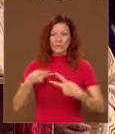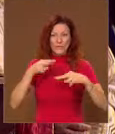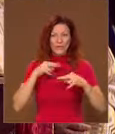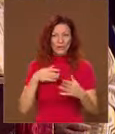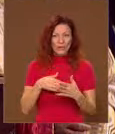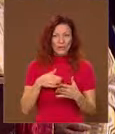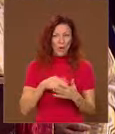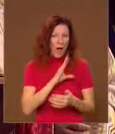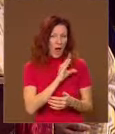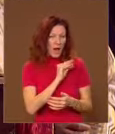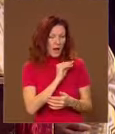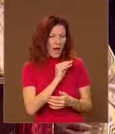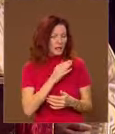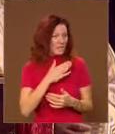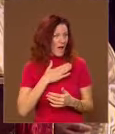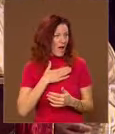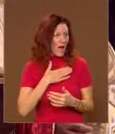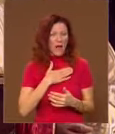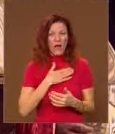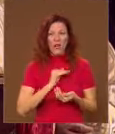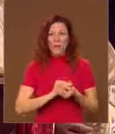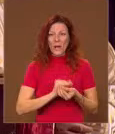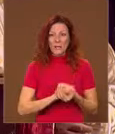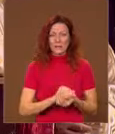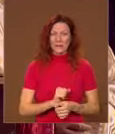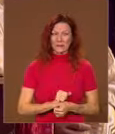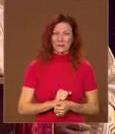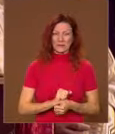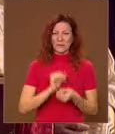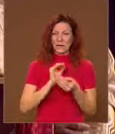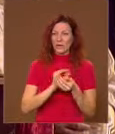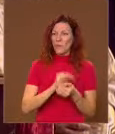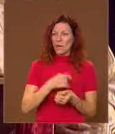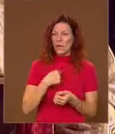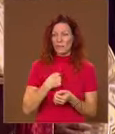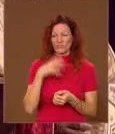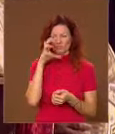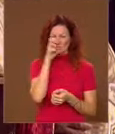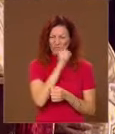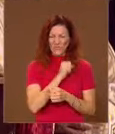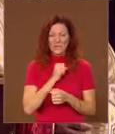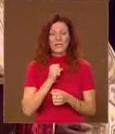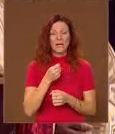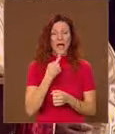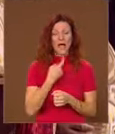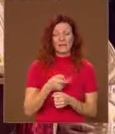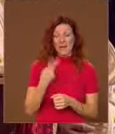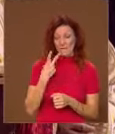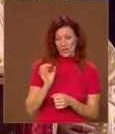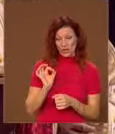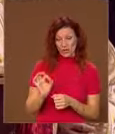слугата обади това на господаря. Тогава стопанинът на къщата се разсърди и рече на слугата